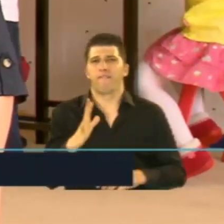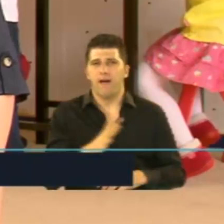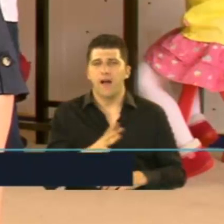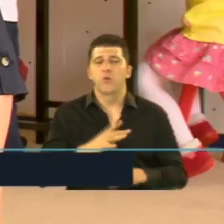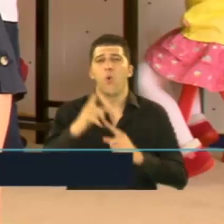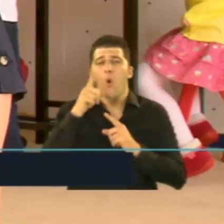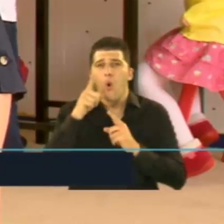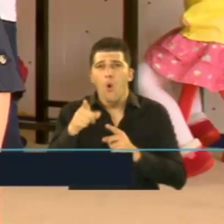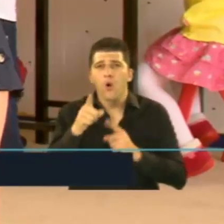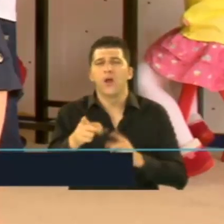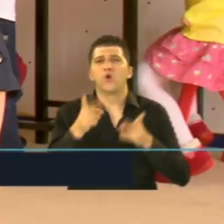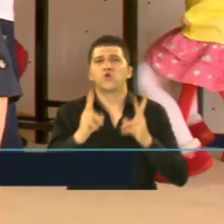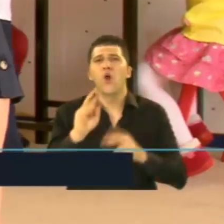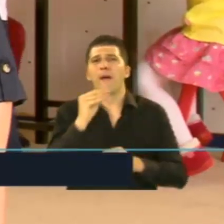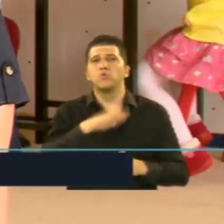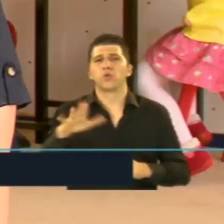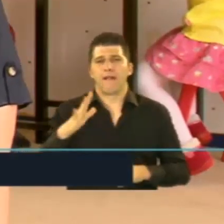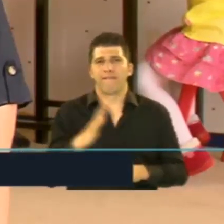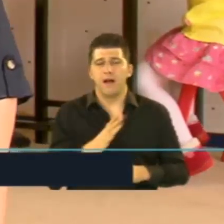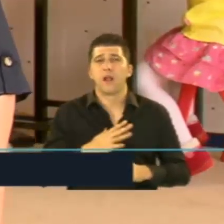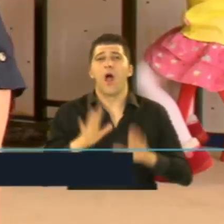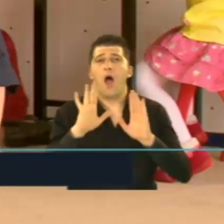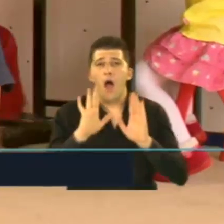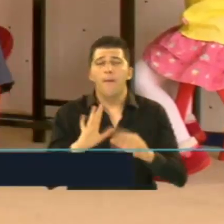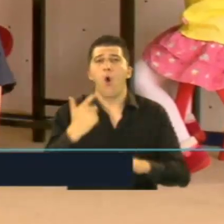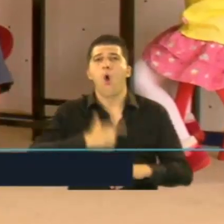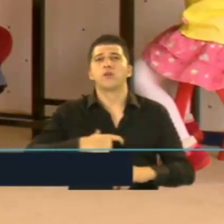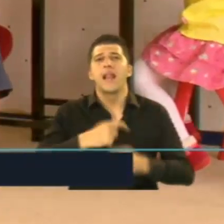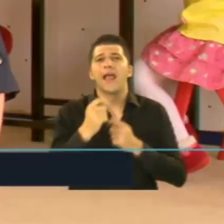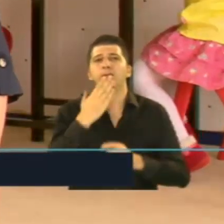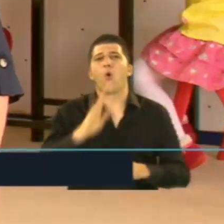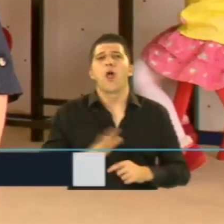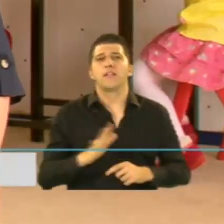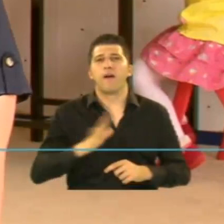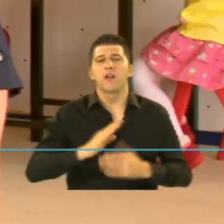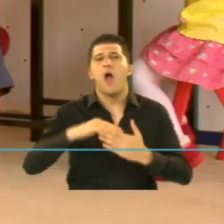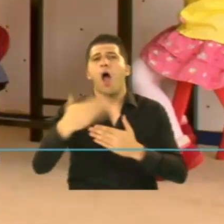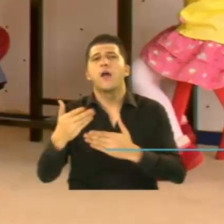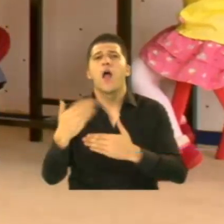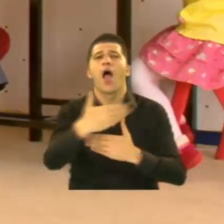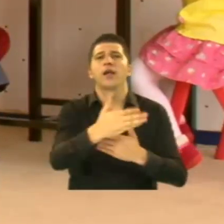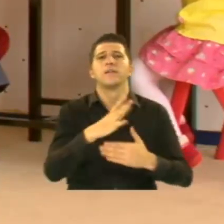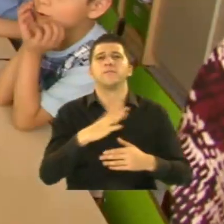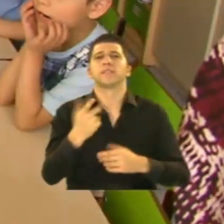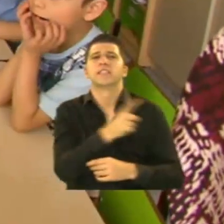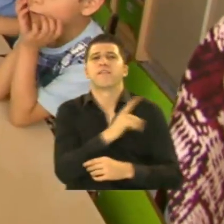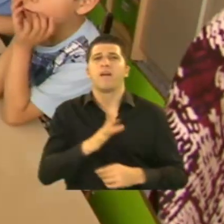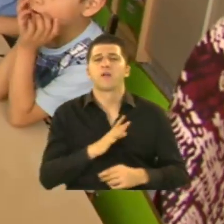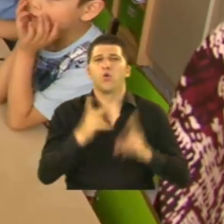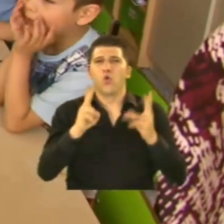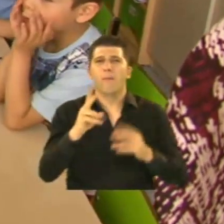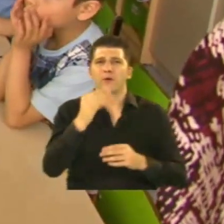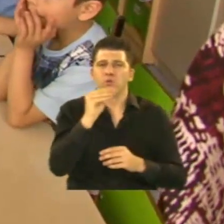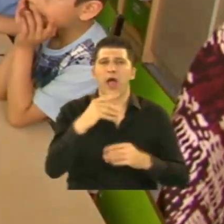Orada normal çocuklar vardı. Ama özel eğitim öğrenciler de vardı, ayrı ayrı sınıftalardı. Normal